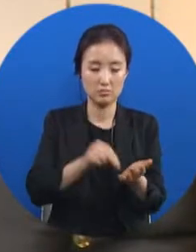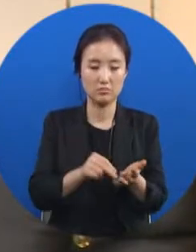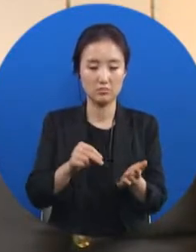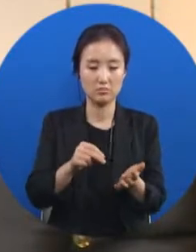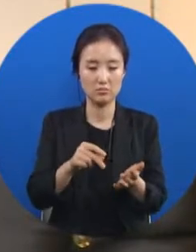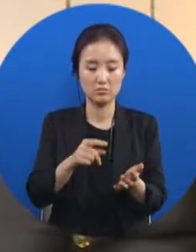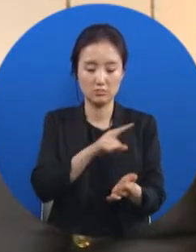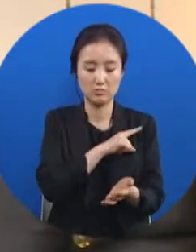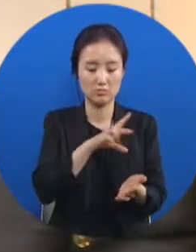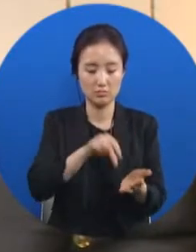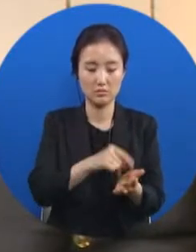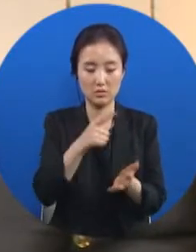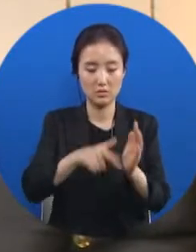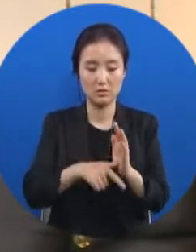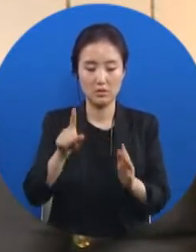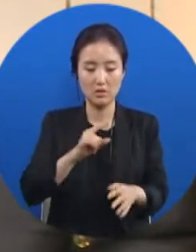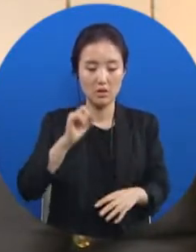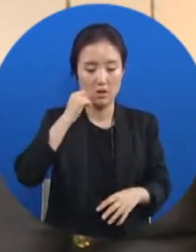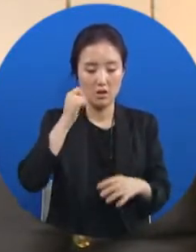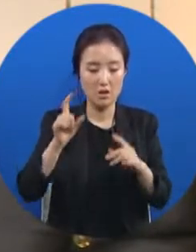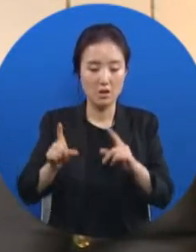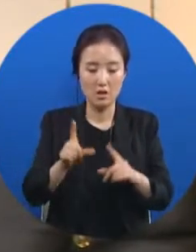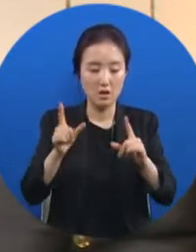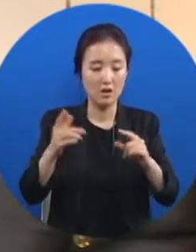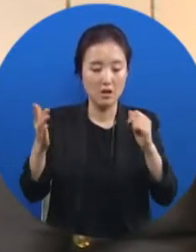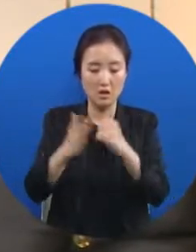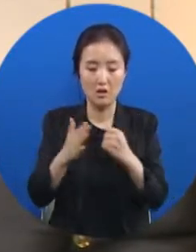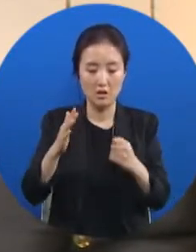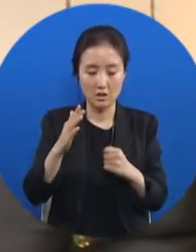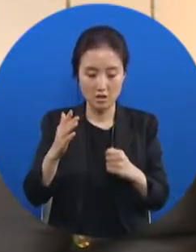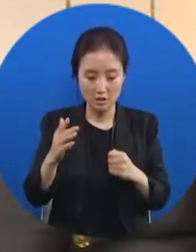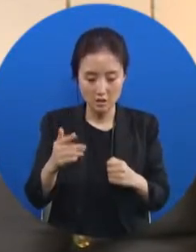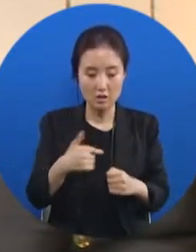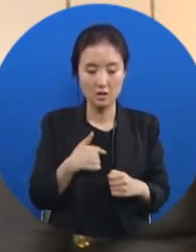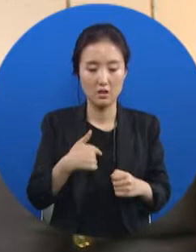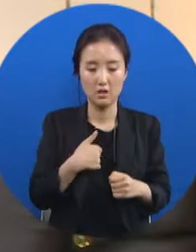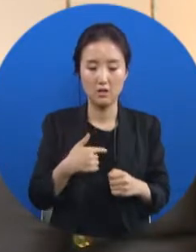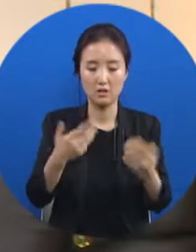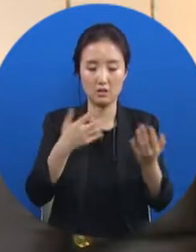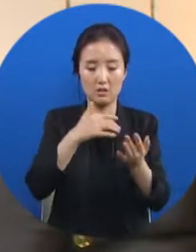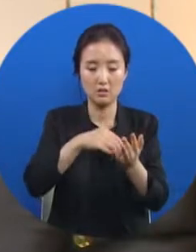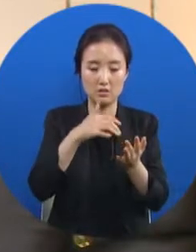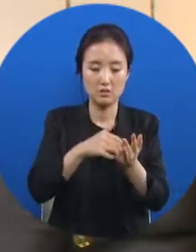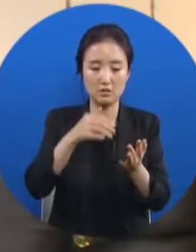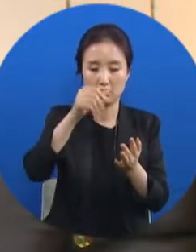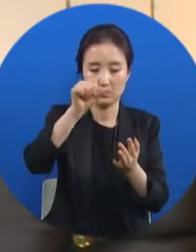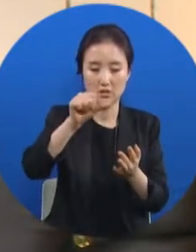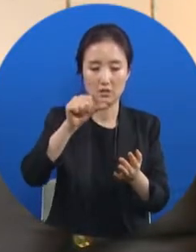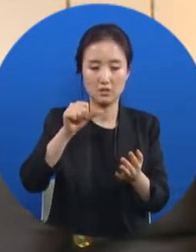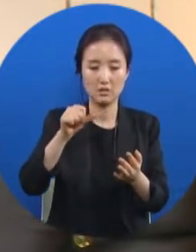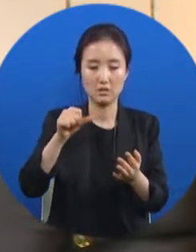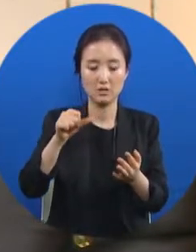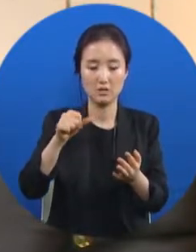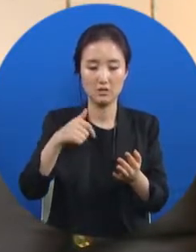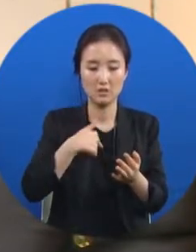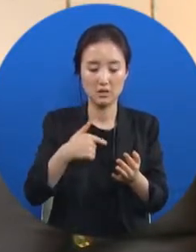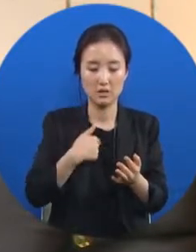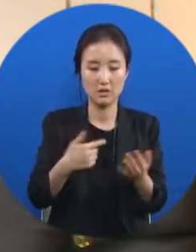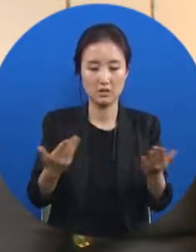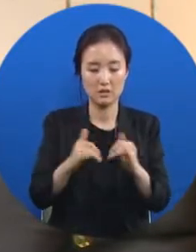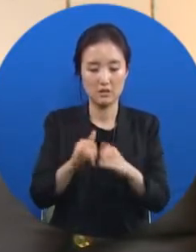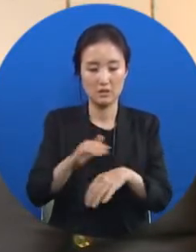자라고 어렵게 생활하다 보니까 회사가 잘 돼도 직원들한테 잘해줄 수 있는 마음이 쉽지가